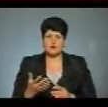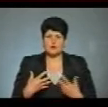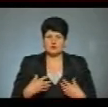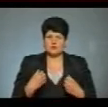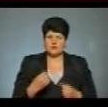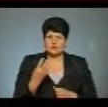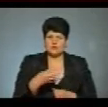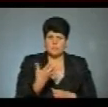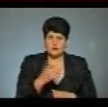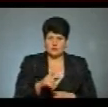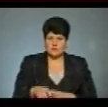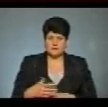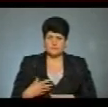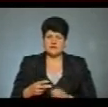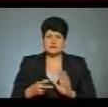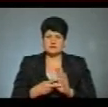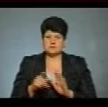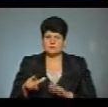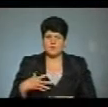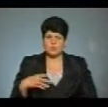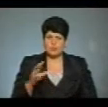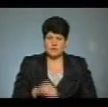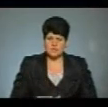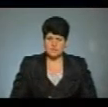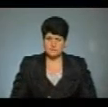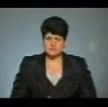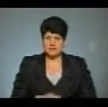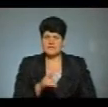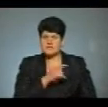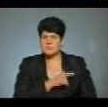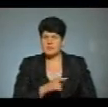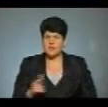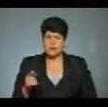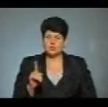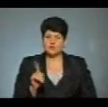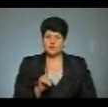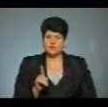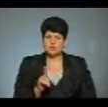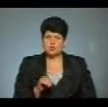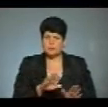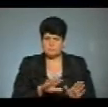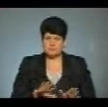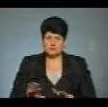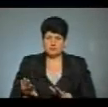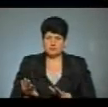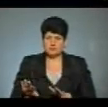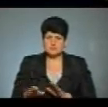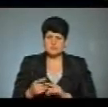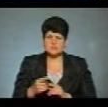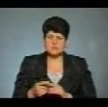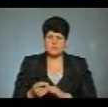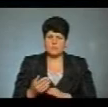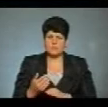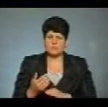коронавірусу 45 осіб. Семеро людей померли. За період, що минув, тобто за попередню